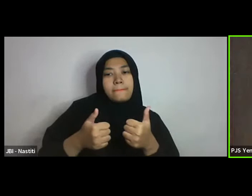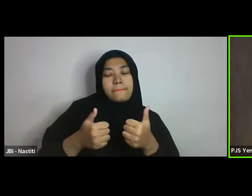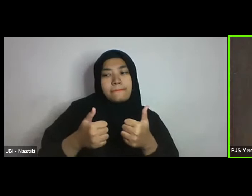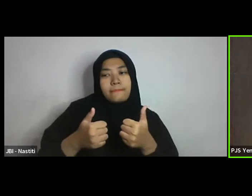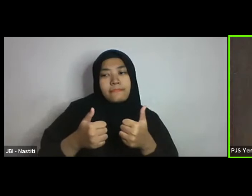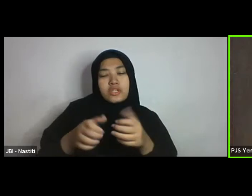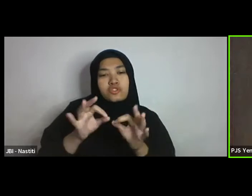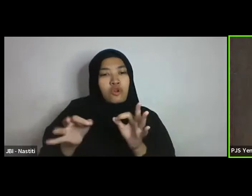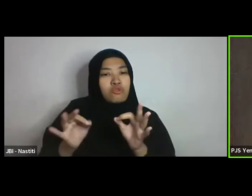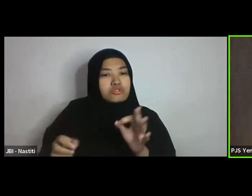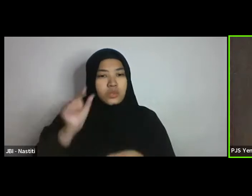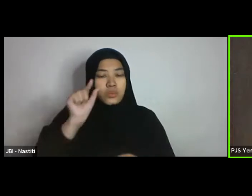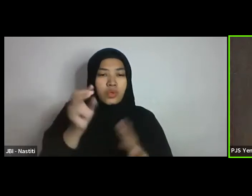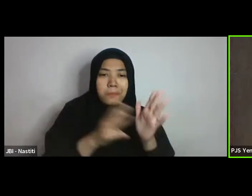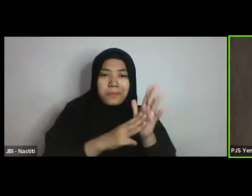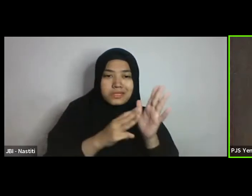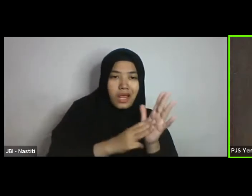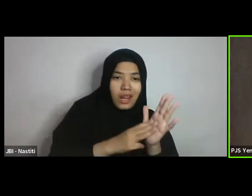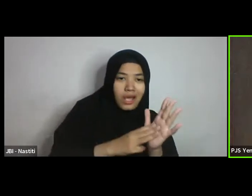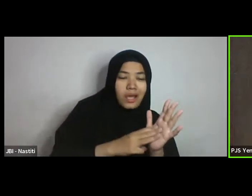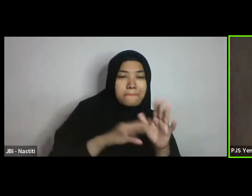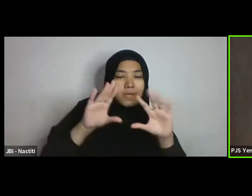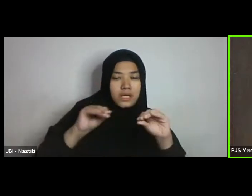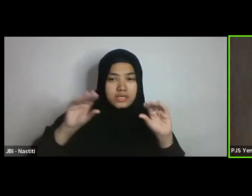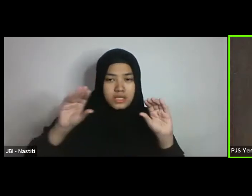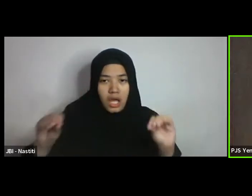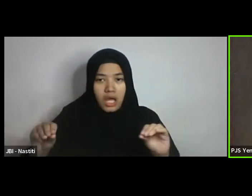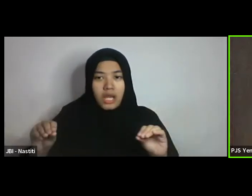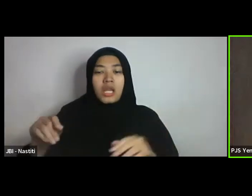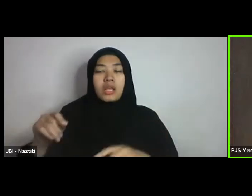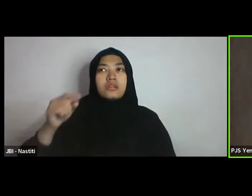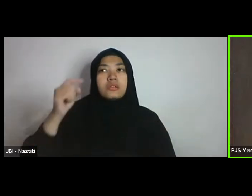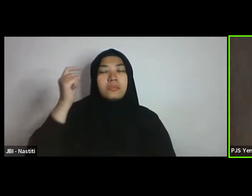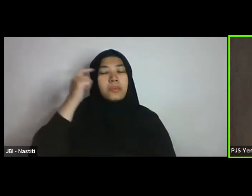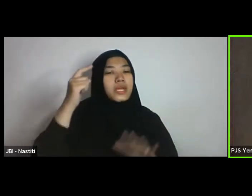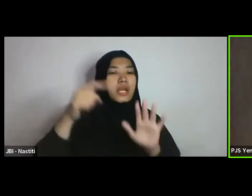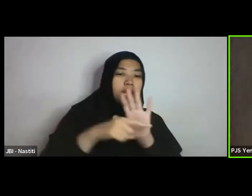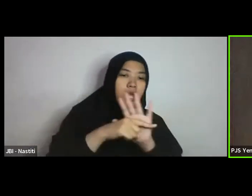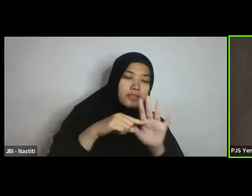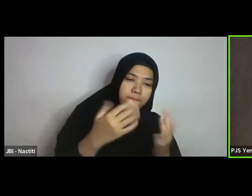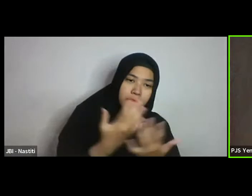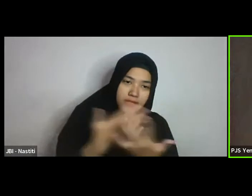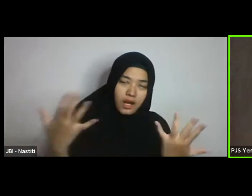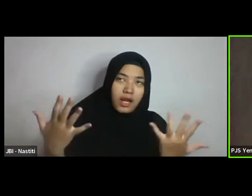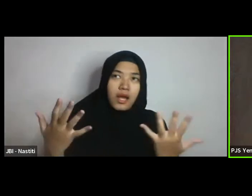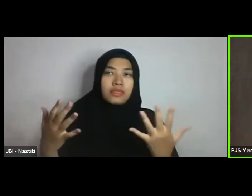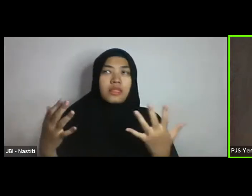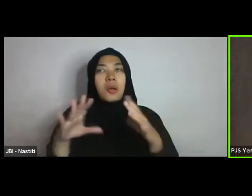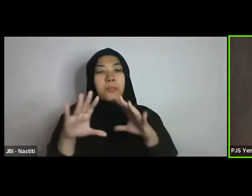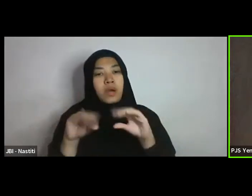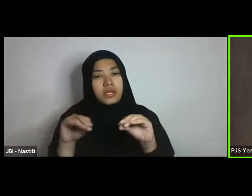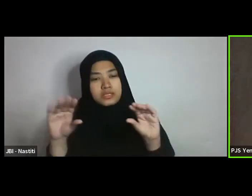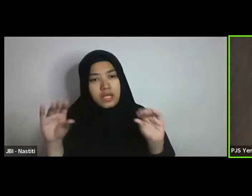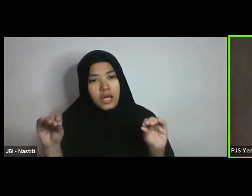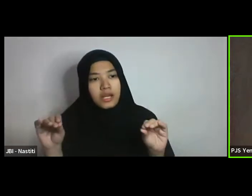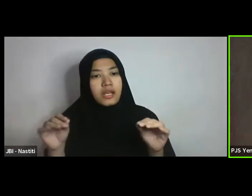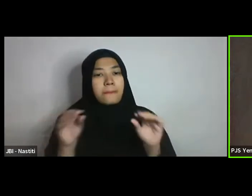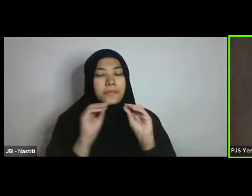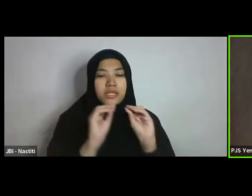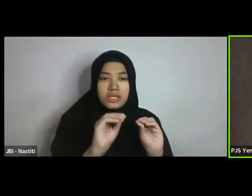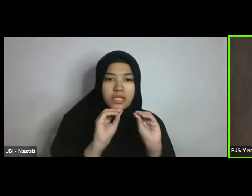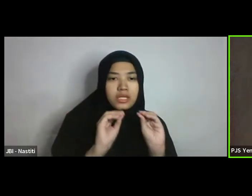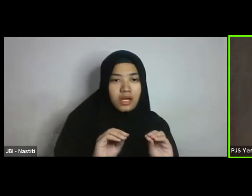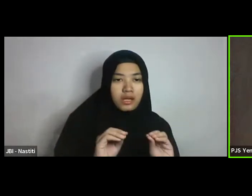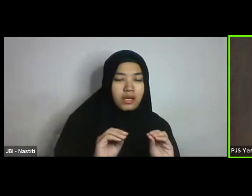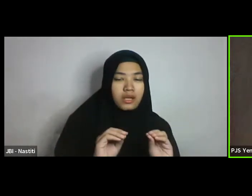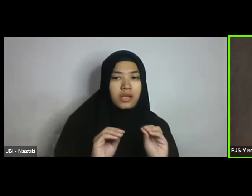penghasilan, social protection, penghilangan stigma di masyarakat, dan lain-lainnya. Jadi harus multisektoral. Penanganan pasung